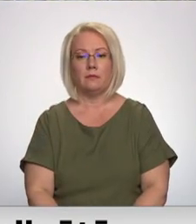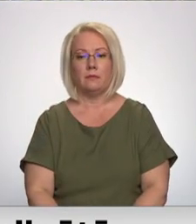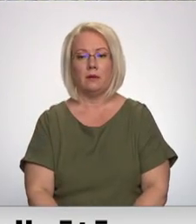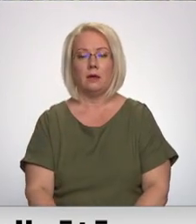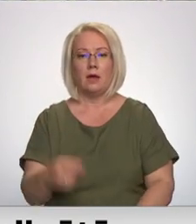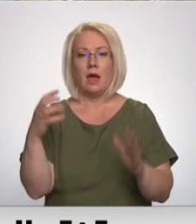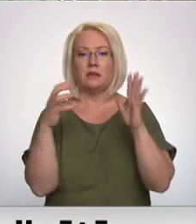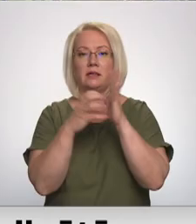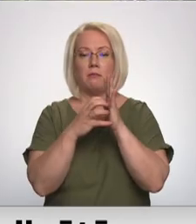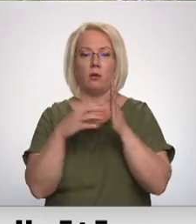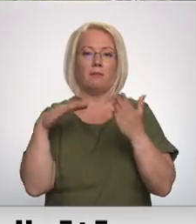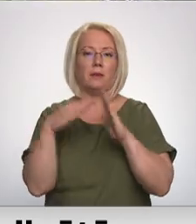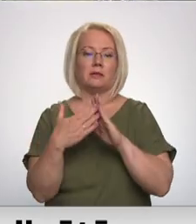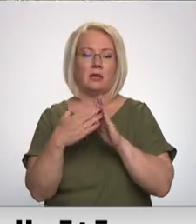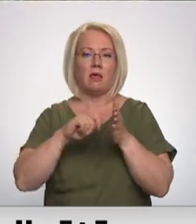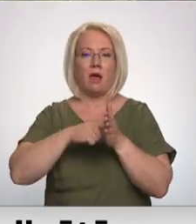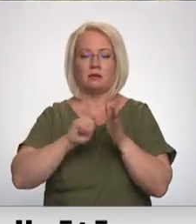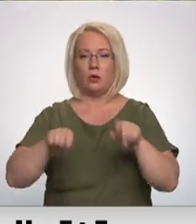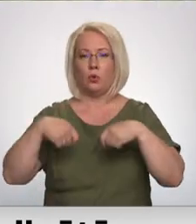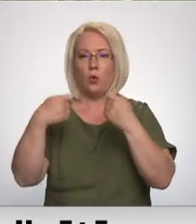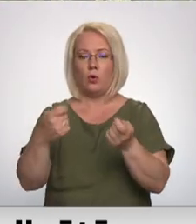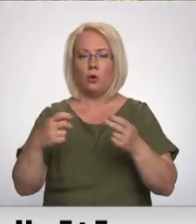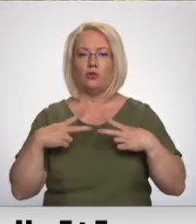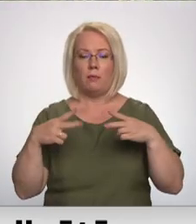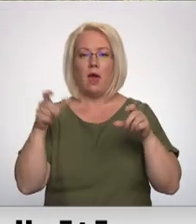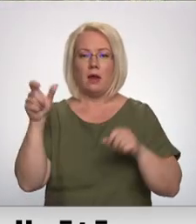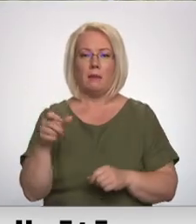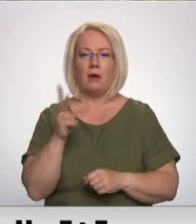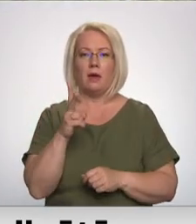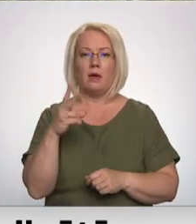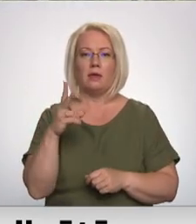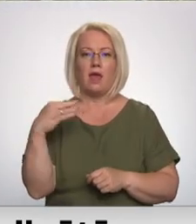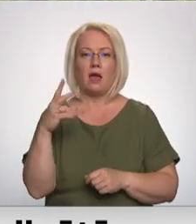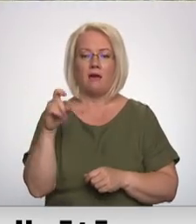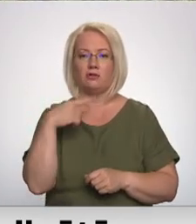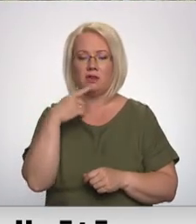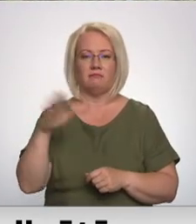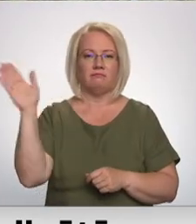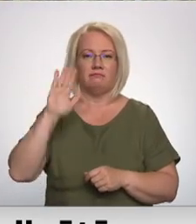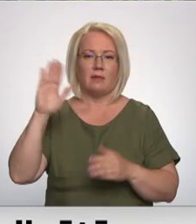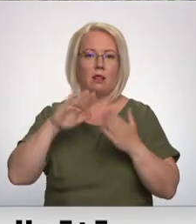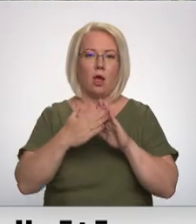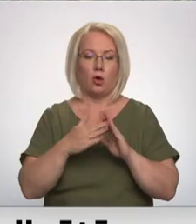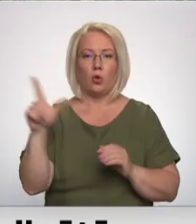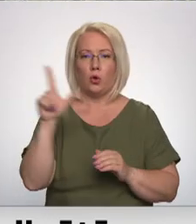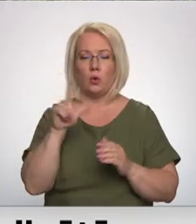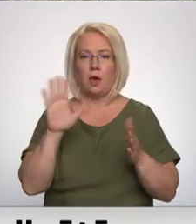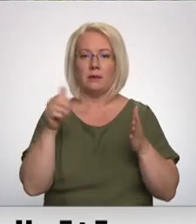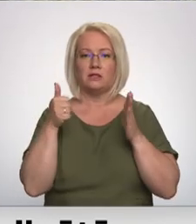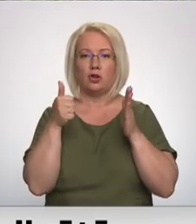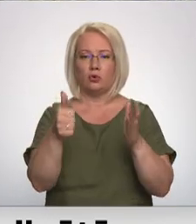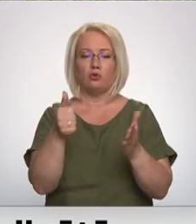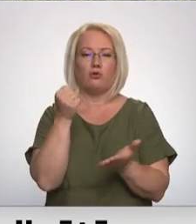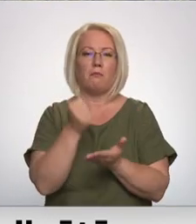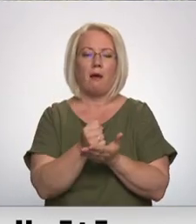Ar simbolisks pilsētas atslēgas nodošanu mēram ķekavieši teica ar Dievas laukiem. No jūlija aptuveni 6000 Ķekavas